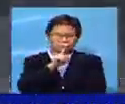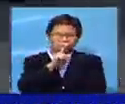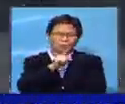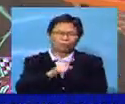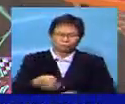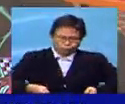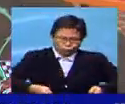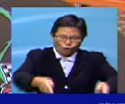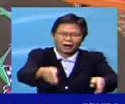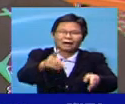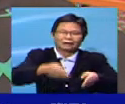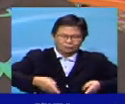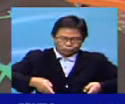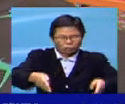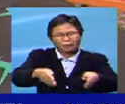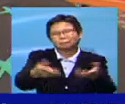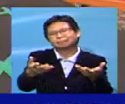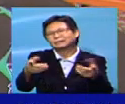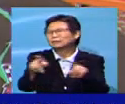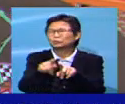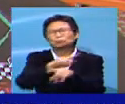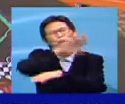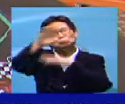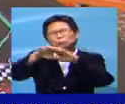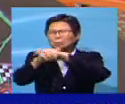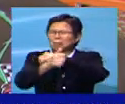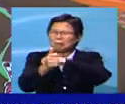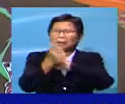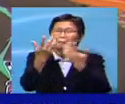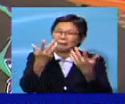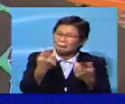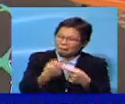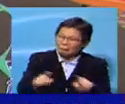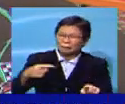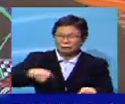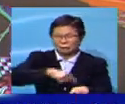kelugaia mana pun sem bahaya tapi dari